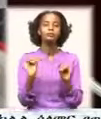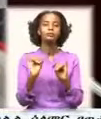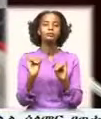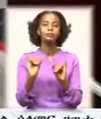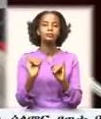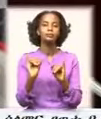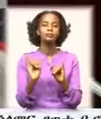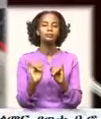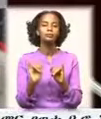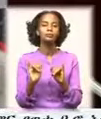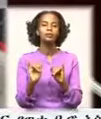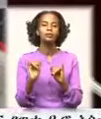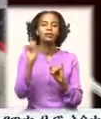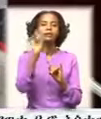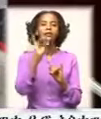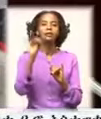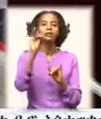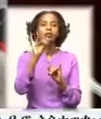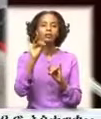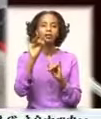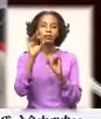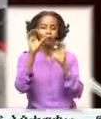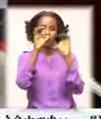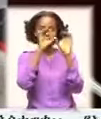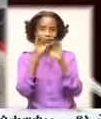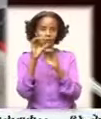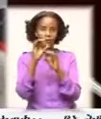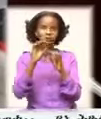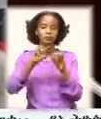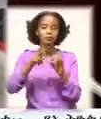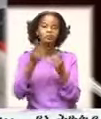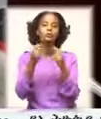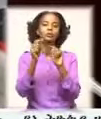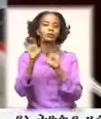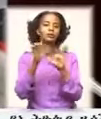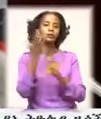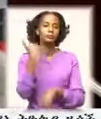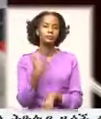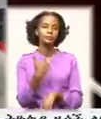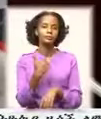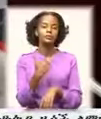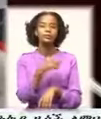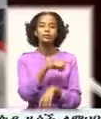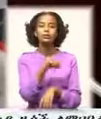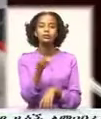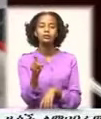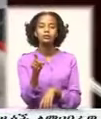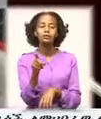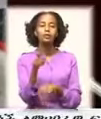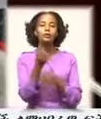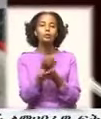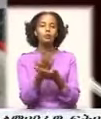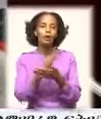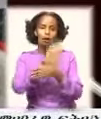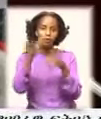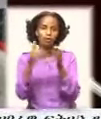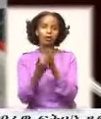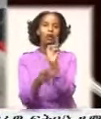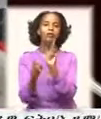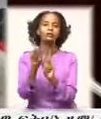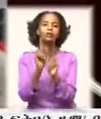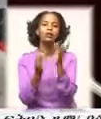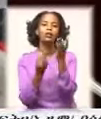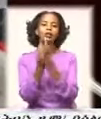በተመሳሳይ የቴሌ ካሜራዎችን ጨምሮ ለመስረቅ ሙከራ ተደርጓል። እነዚህ ጉዳዮች አጠቃላይ የህዝብ